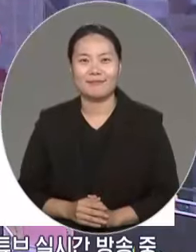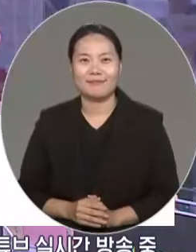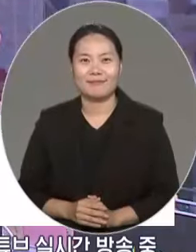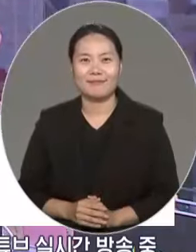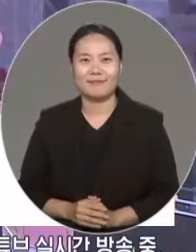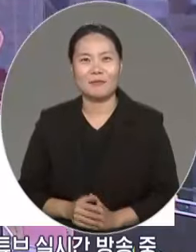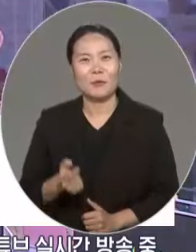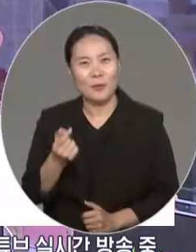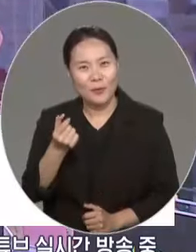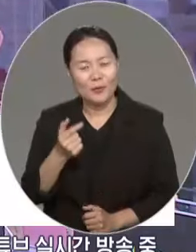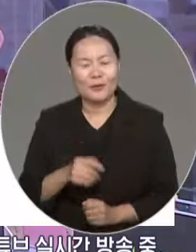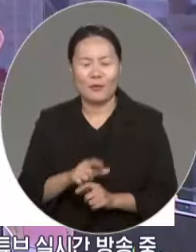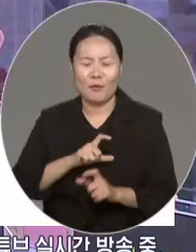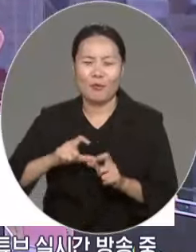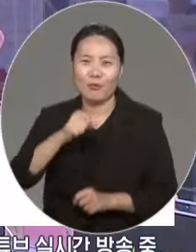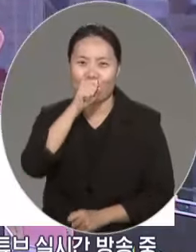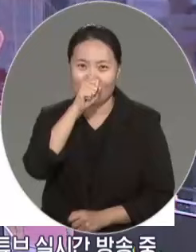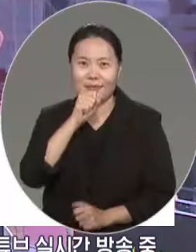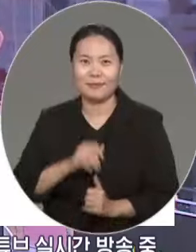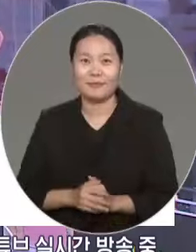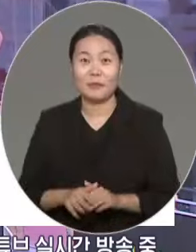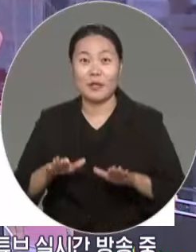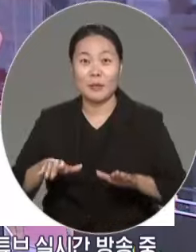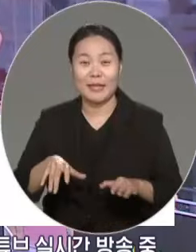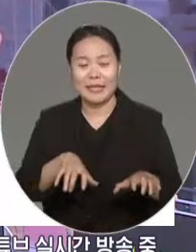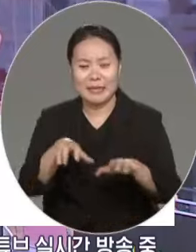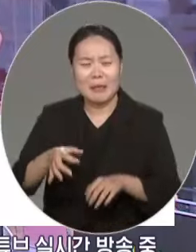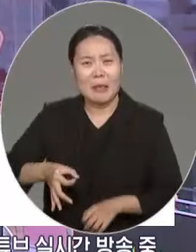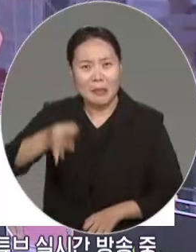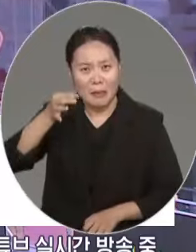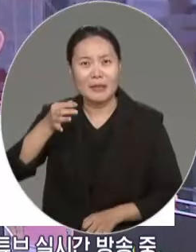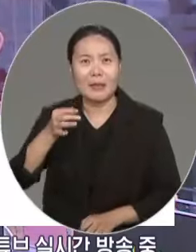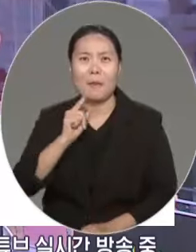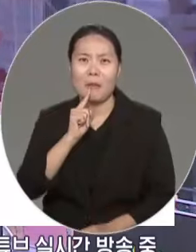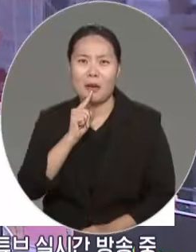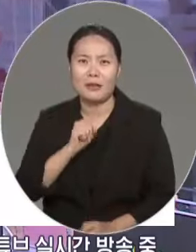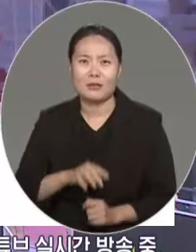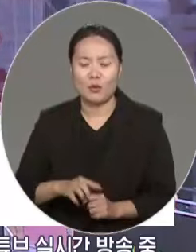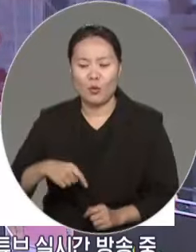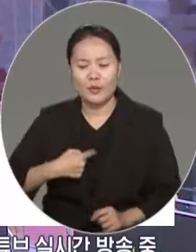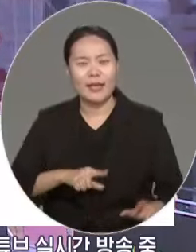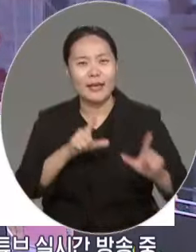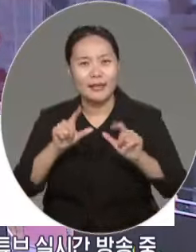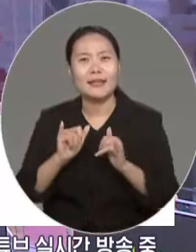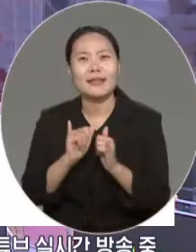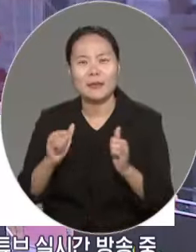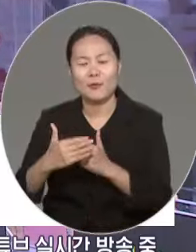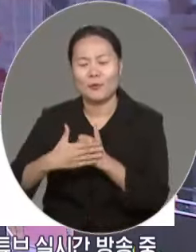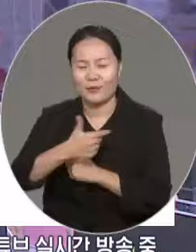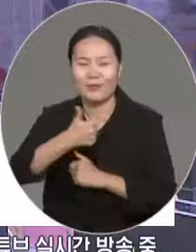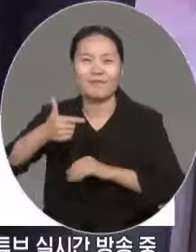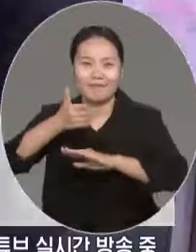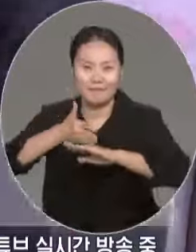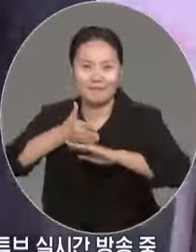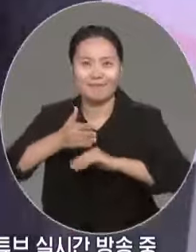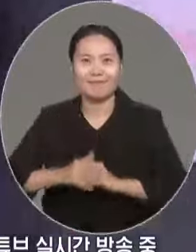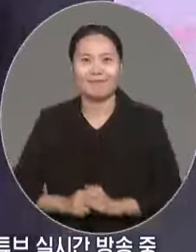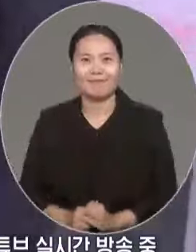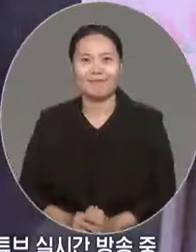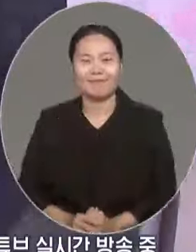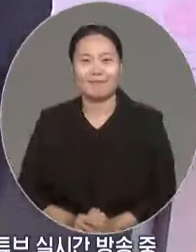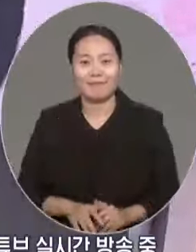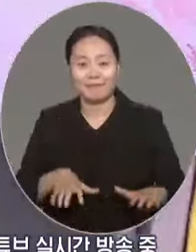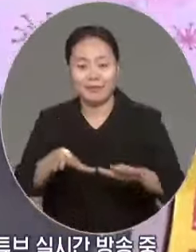이래하거나 좀 훨씬 낫고 어머니는 김치가 비싸다 하는데 독거 노인들 이렇게 줘서 감사하다고.